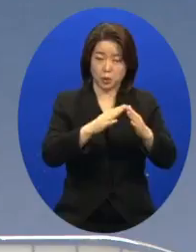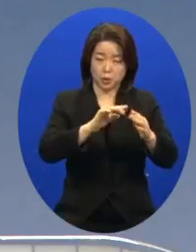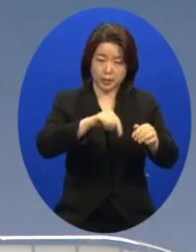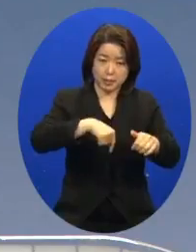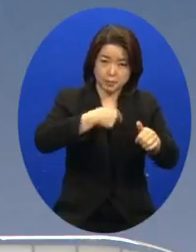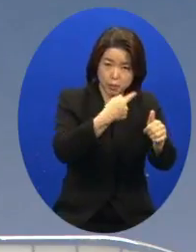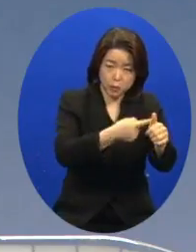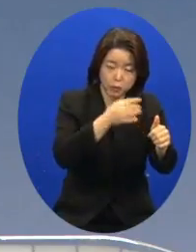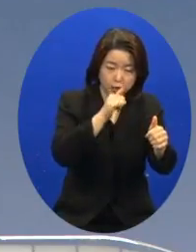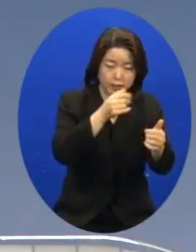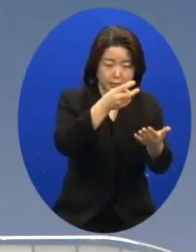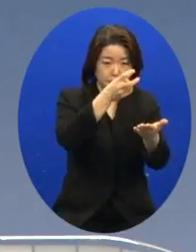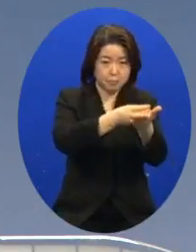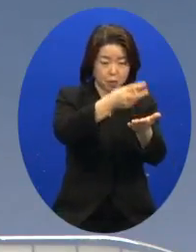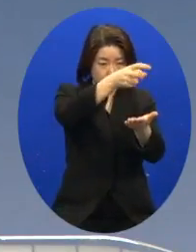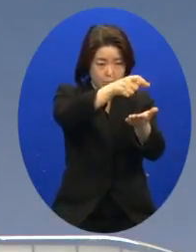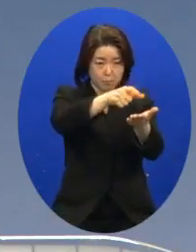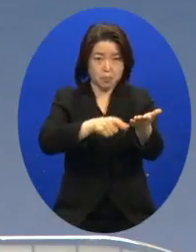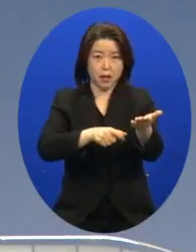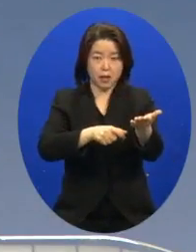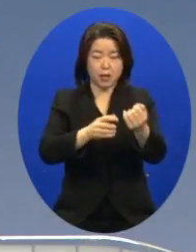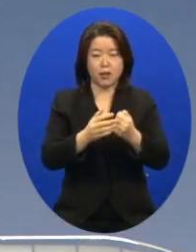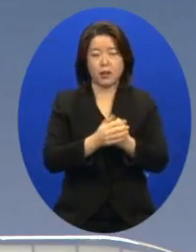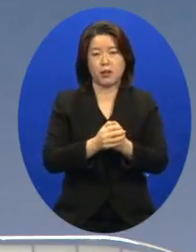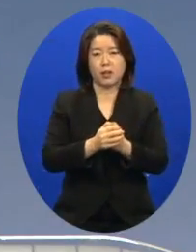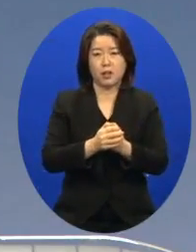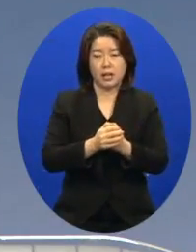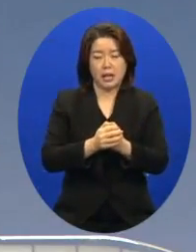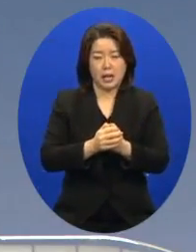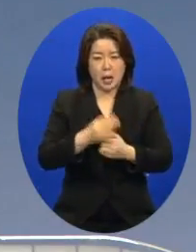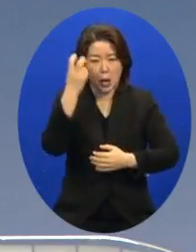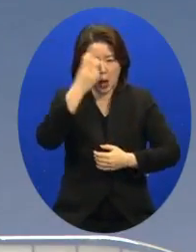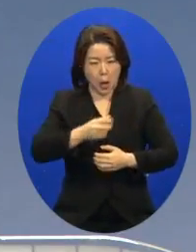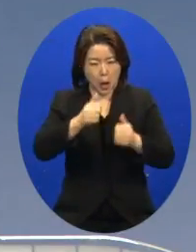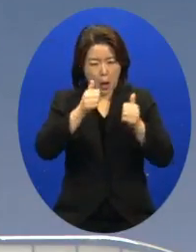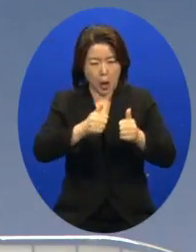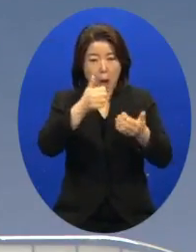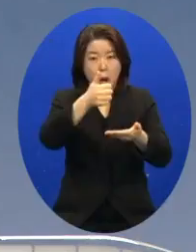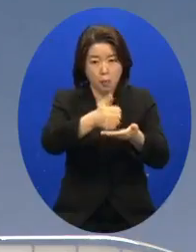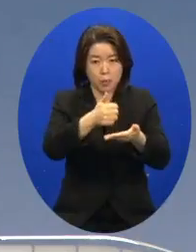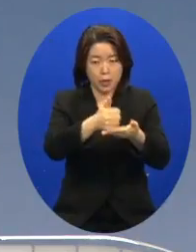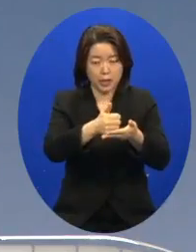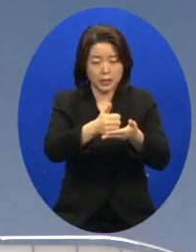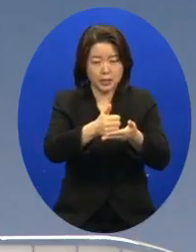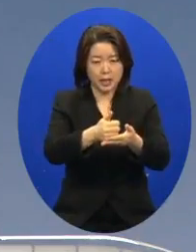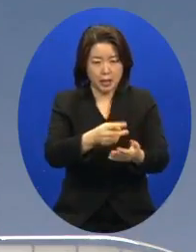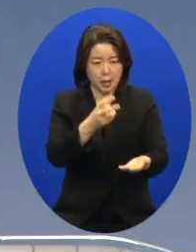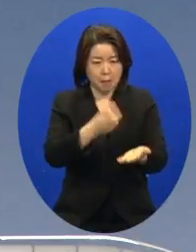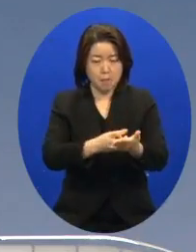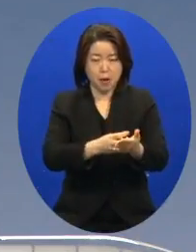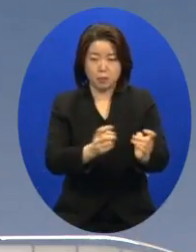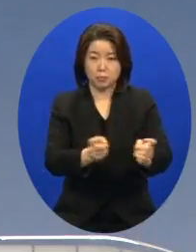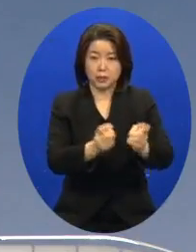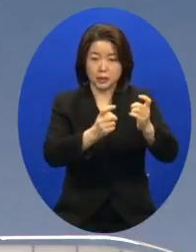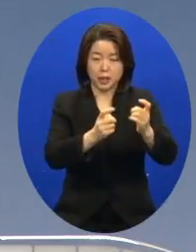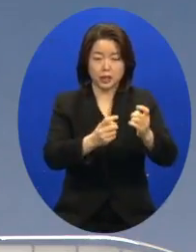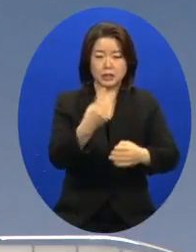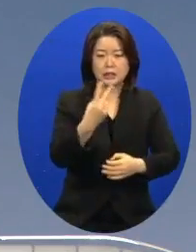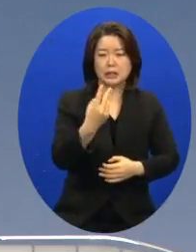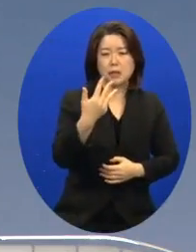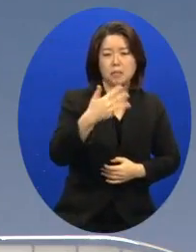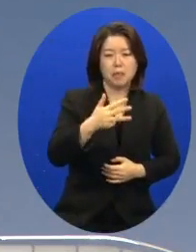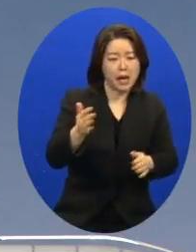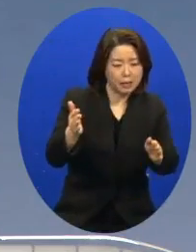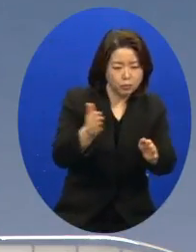감리교 에는 간도 회장 문제로 인한 소송을 2008년부터 지금까지 하고 있습니다